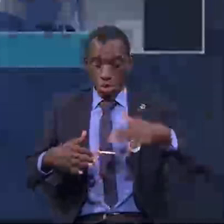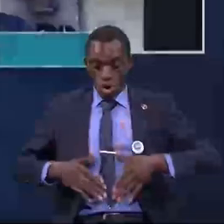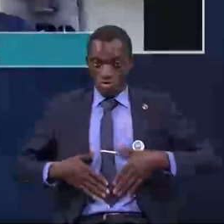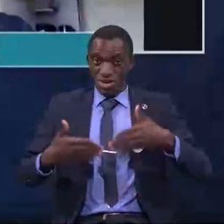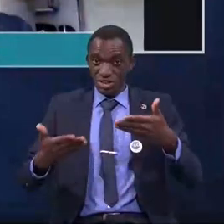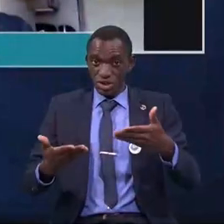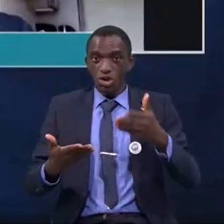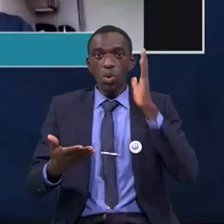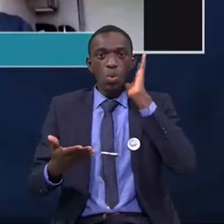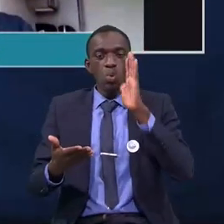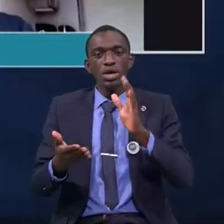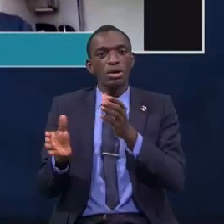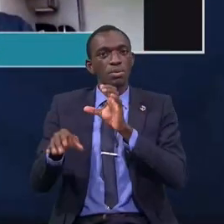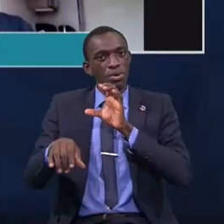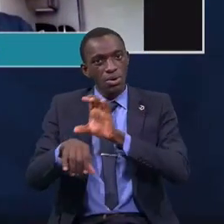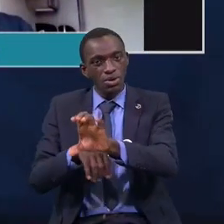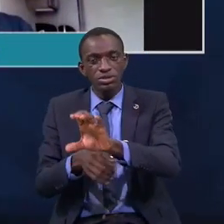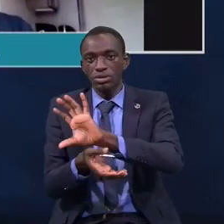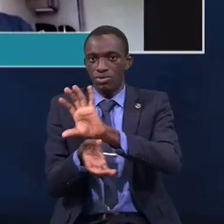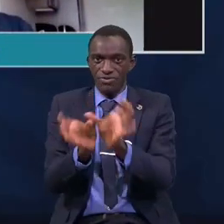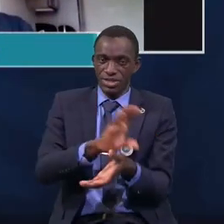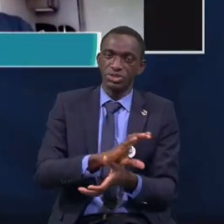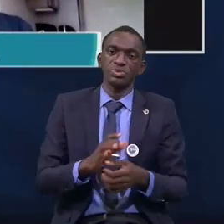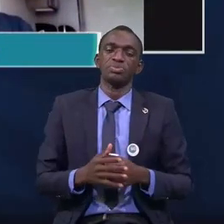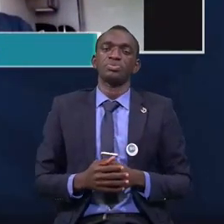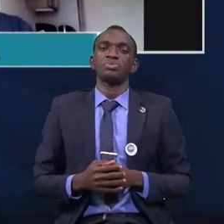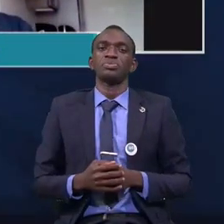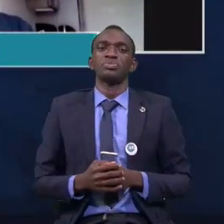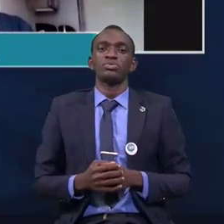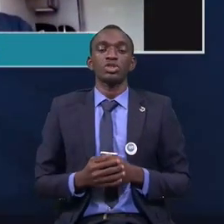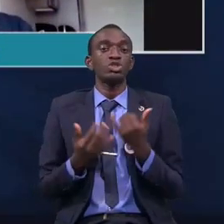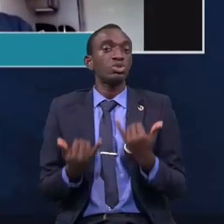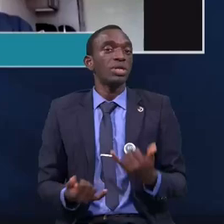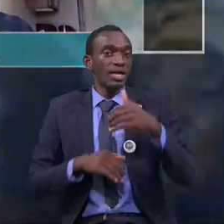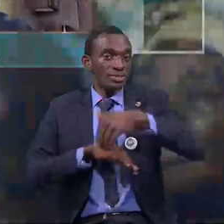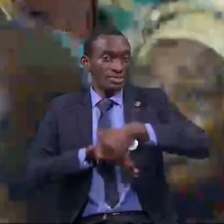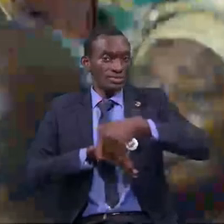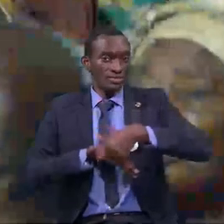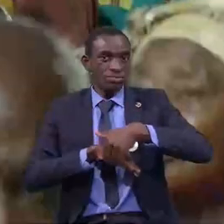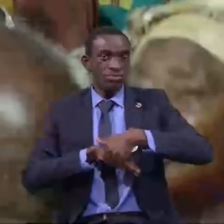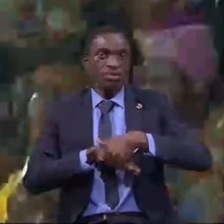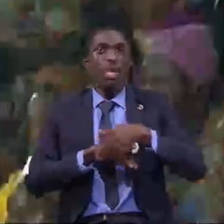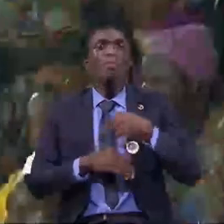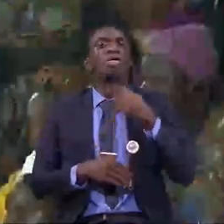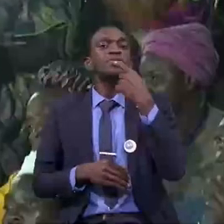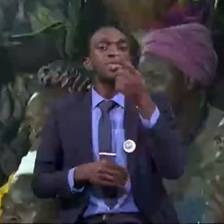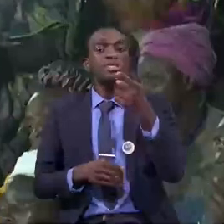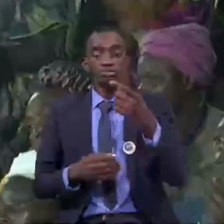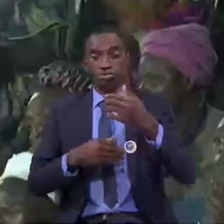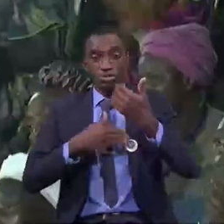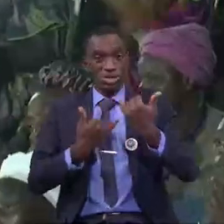Mais vous savez, la confession apporte la conversion. Ce soir. J'ai dit ce